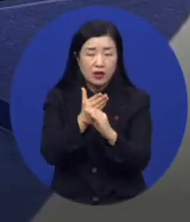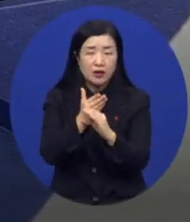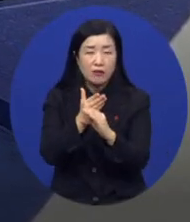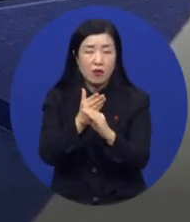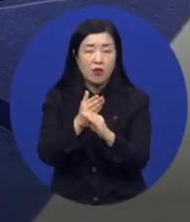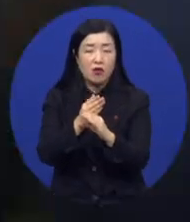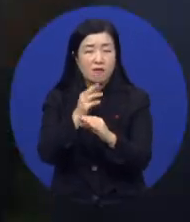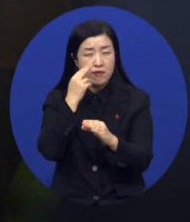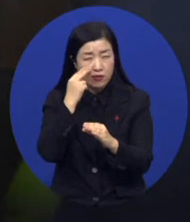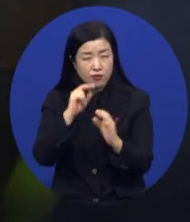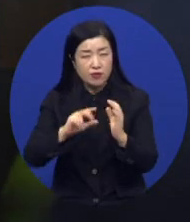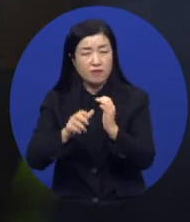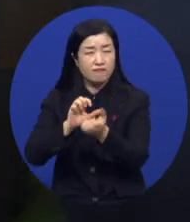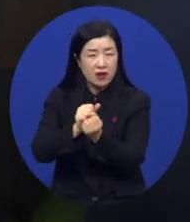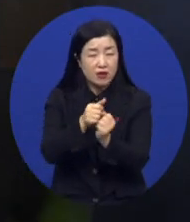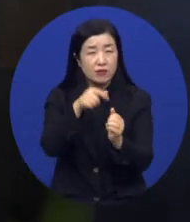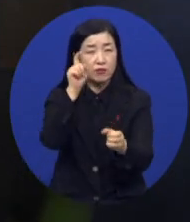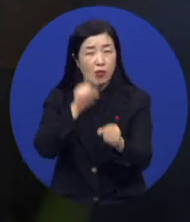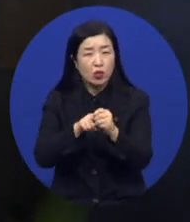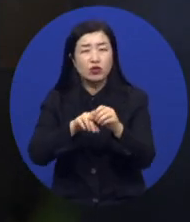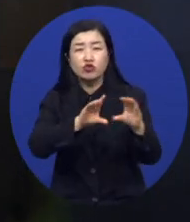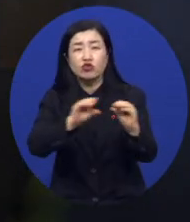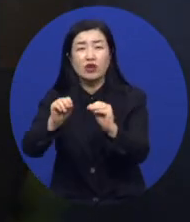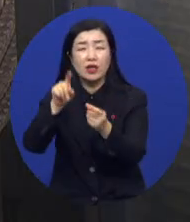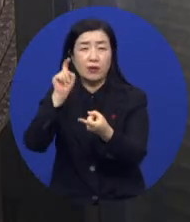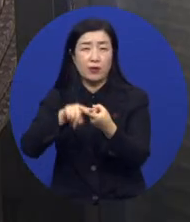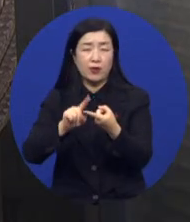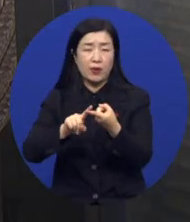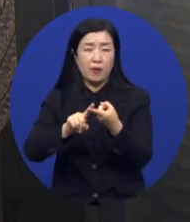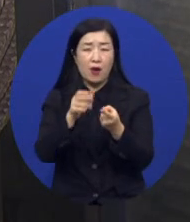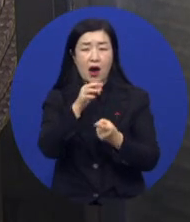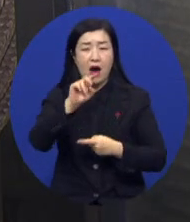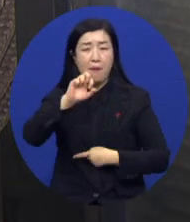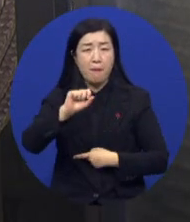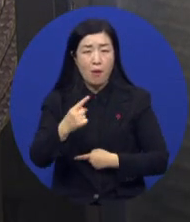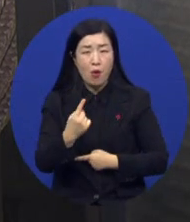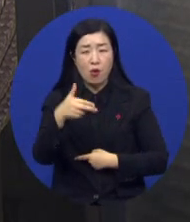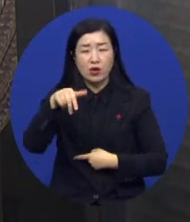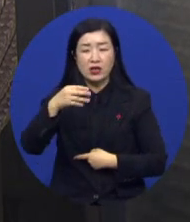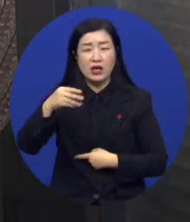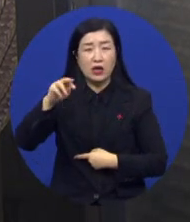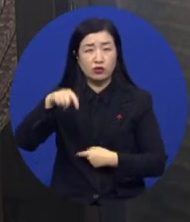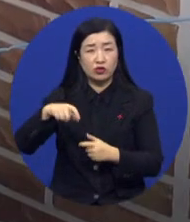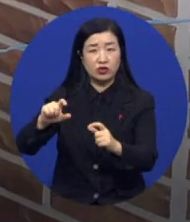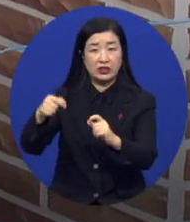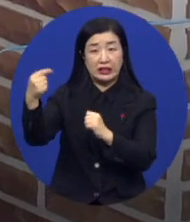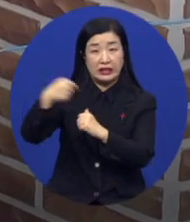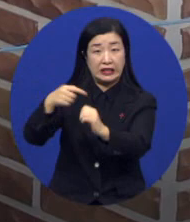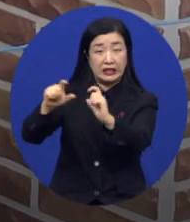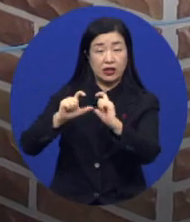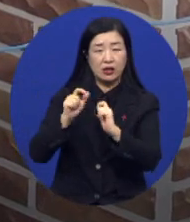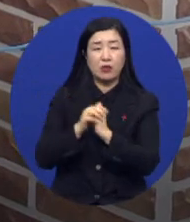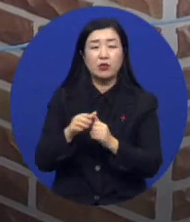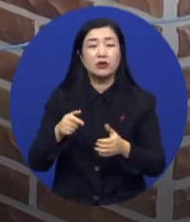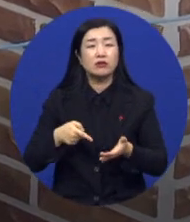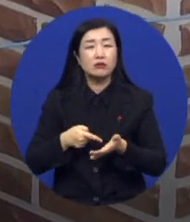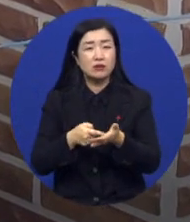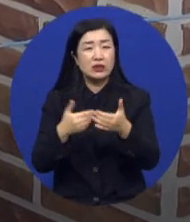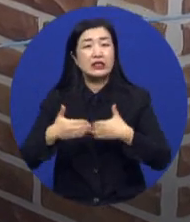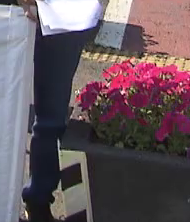반미투쟁 확대와 한미 군사훈련 중단투쟁 등을 암호 프로그램과 클라우드를 통해 지시받고 일부는 실행했다는